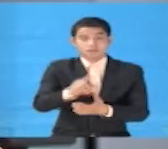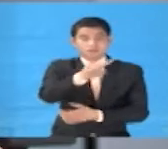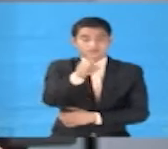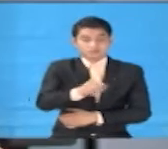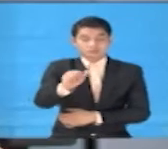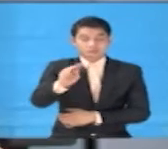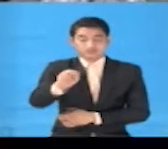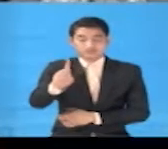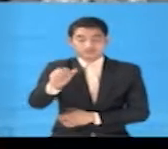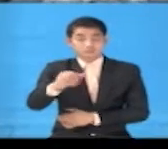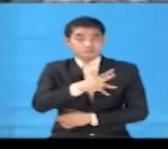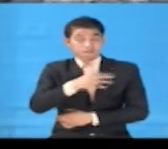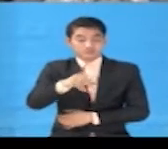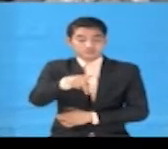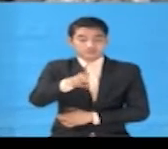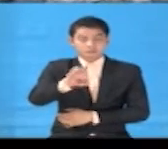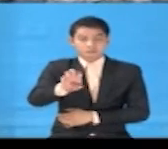ខណៈដែលអ្នកជំងឺម្នាក់បានជាសះស្បើយផងដែរ